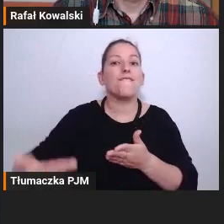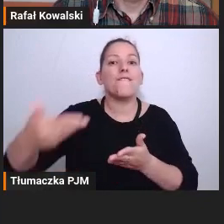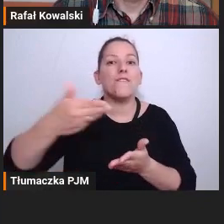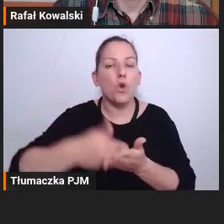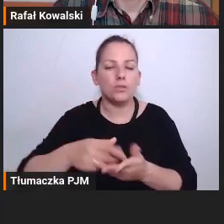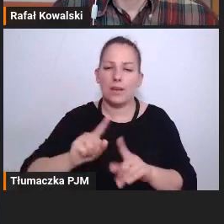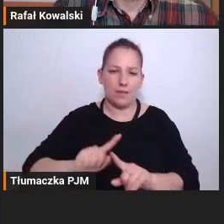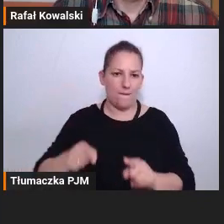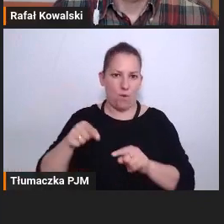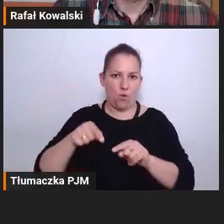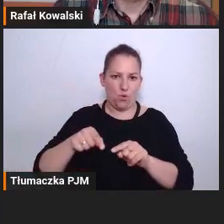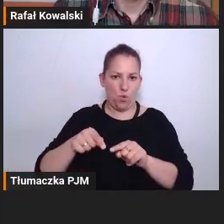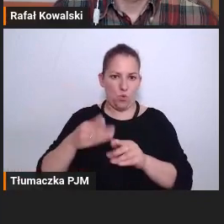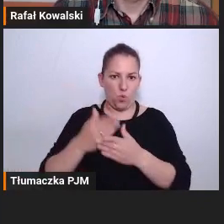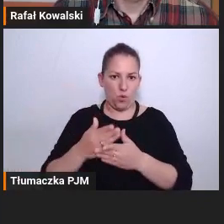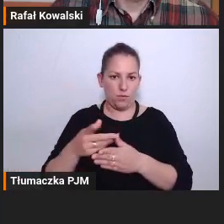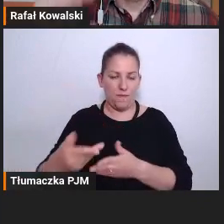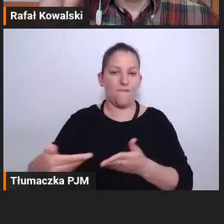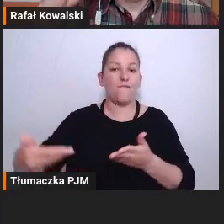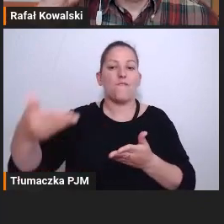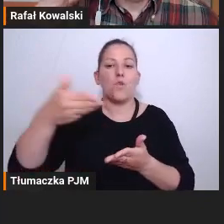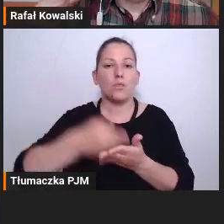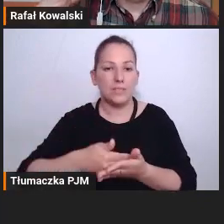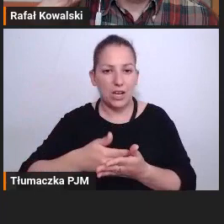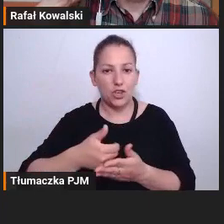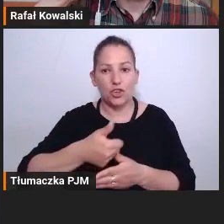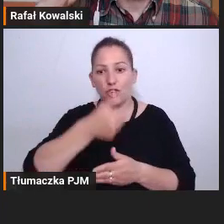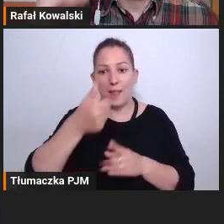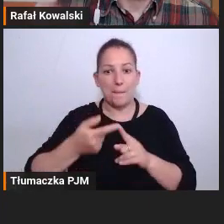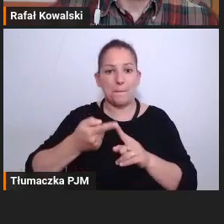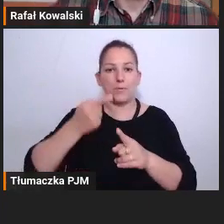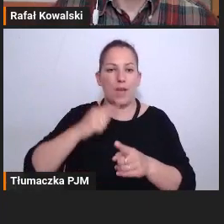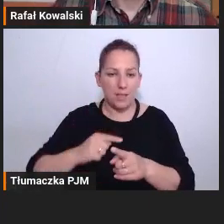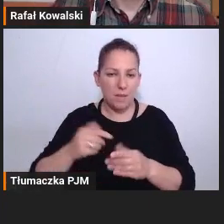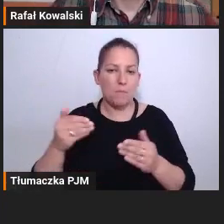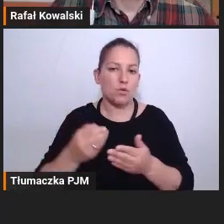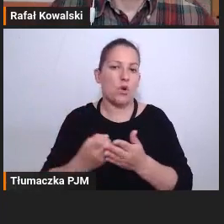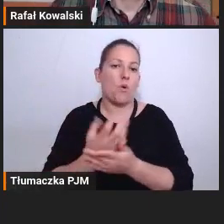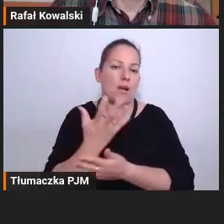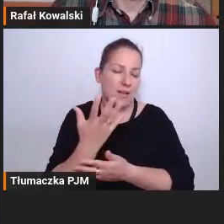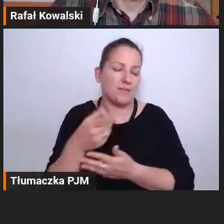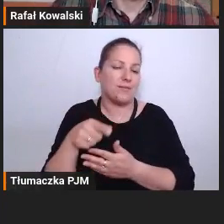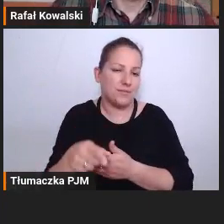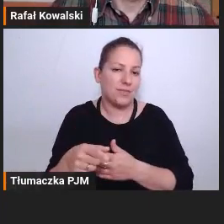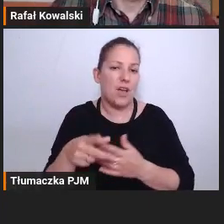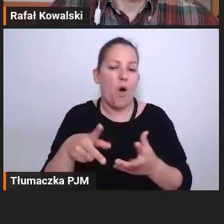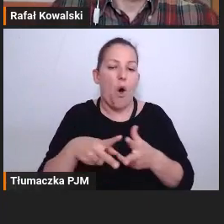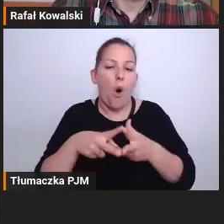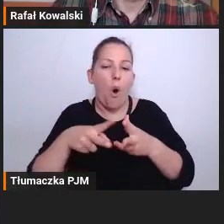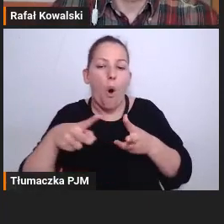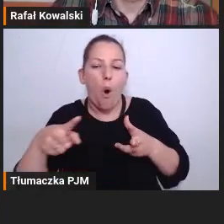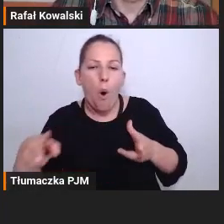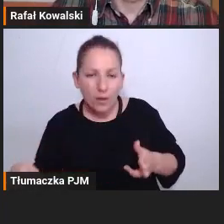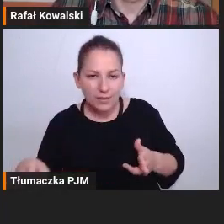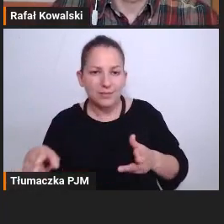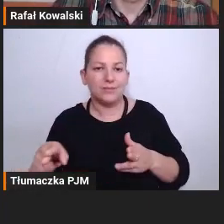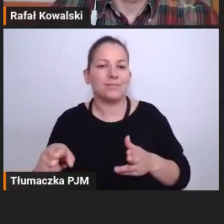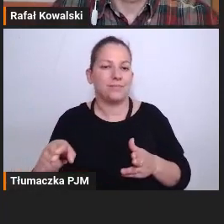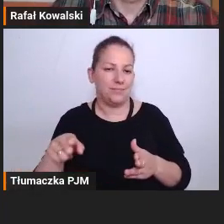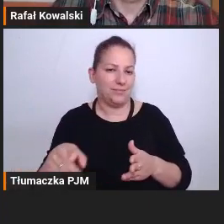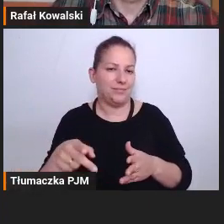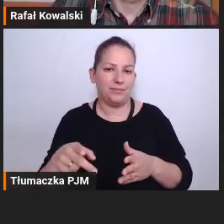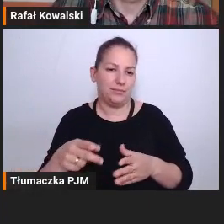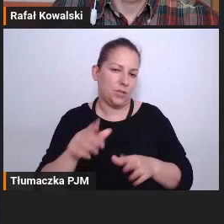wniosku. Czyli jeżeli on ten wniosek składa nam na dzień przed, no to może się okazać, że przez ten okres właśnie tutaj